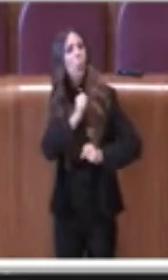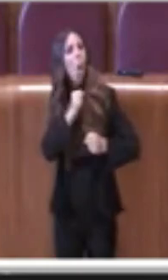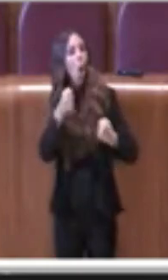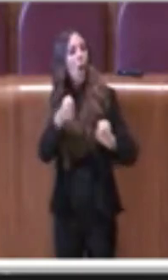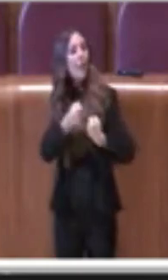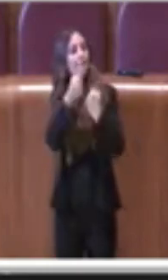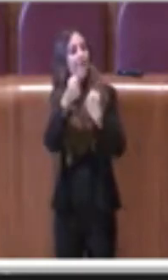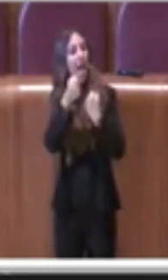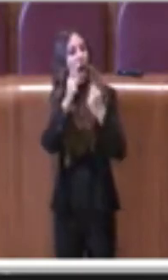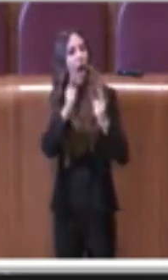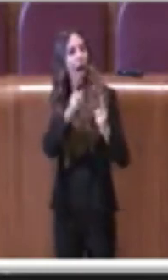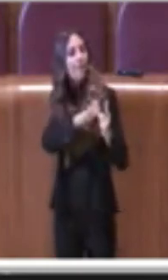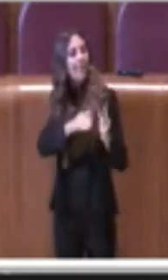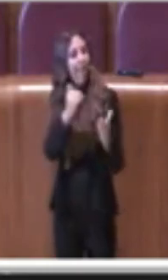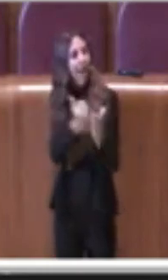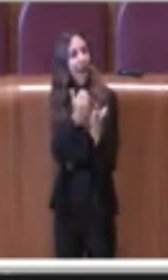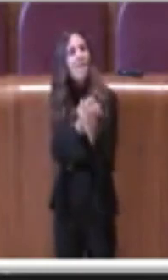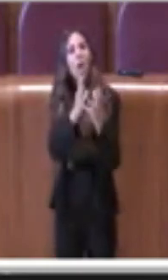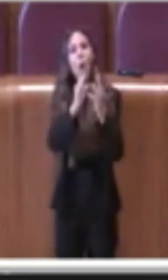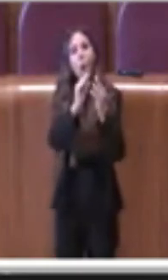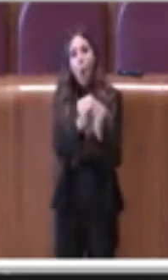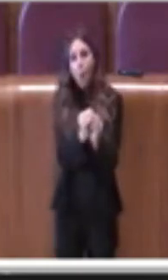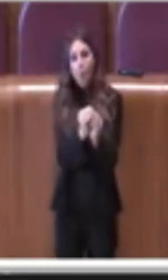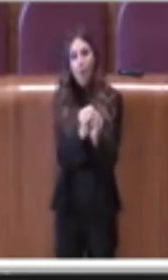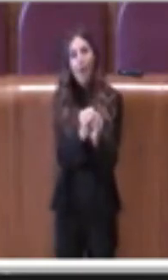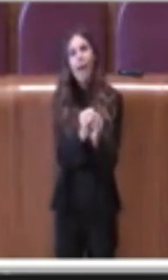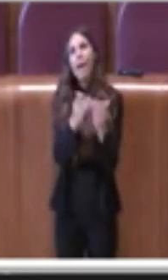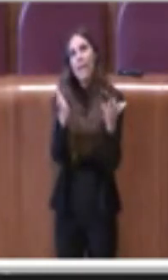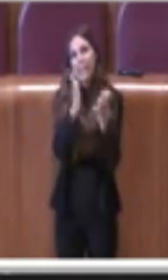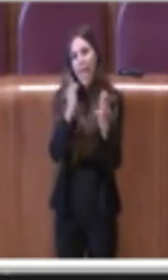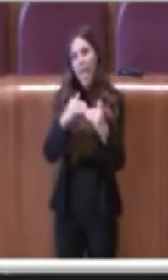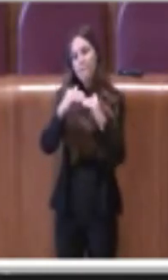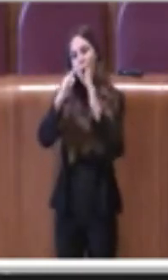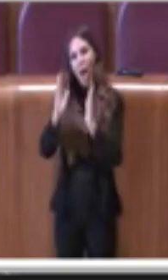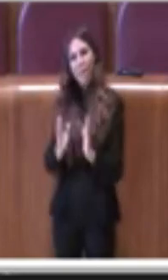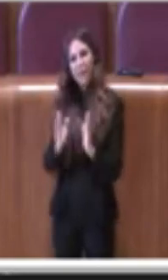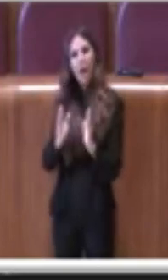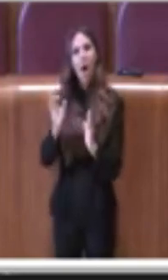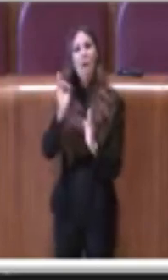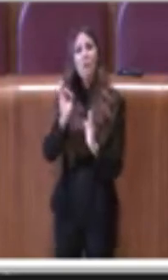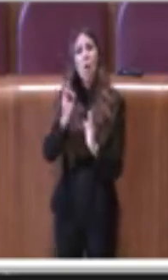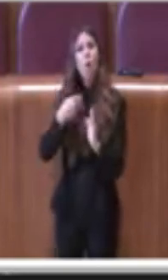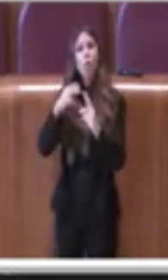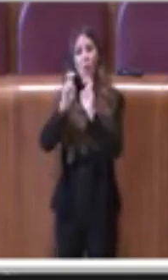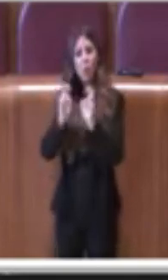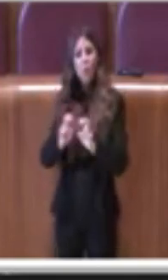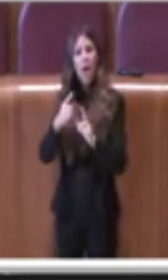perciò inserendo ovviamente nella propria abitazione il sistema del fotovoltaico sul risparmio